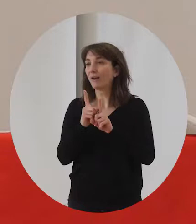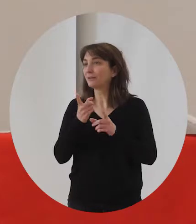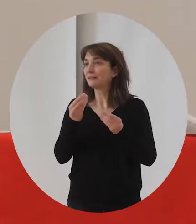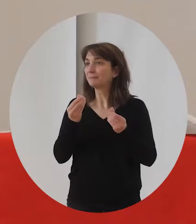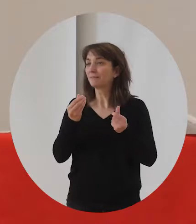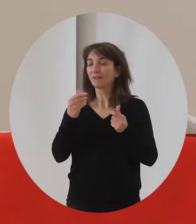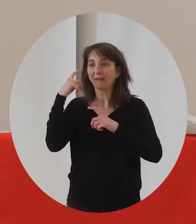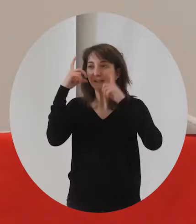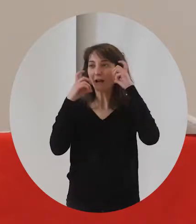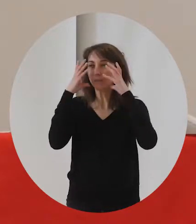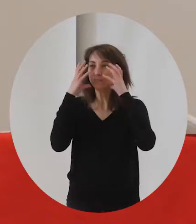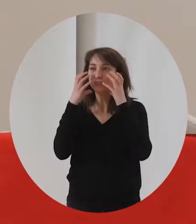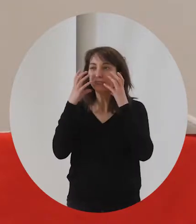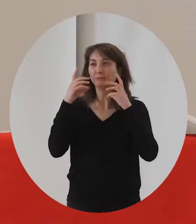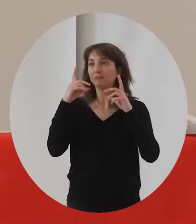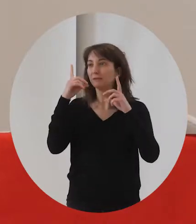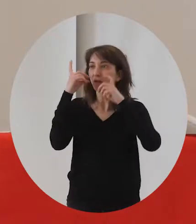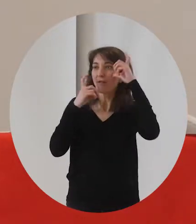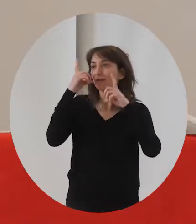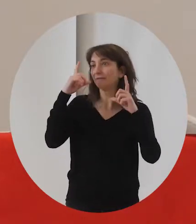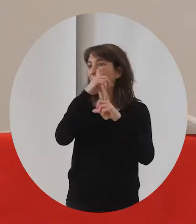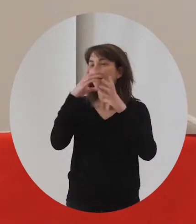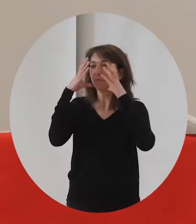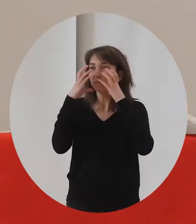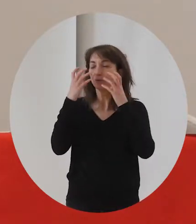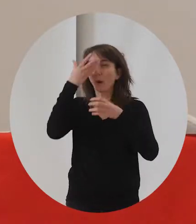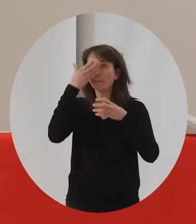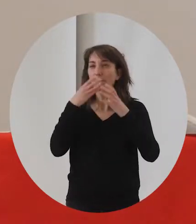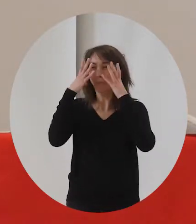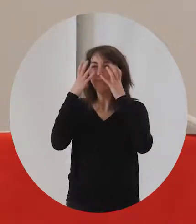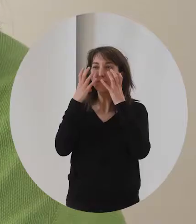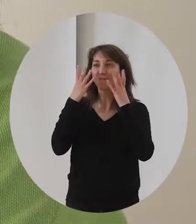les exprimer au niveau de son visage. Il va y avoir des visages souvent atones.